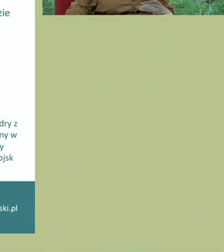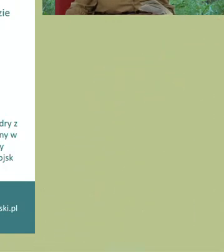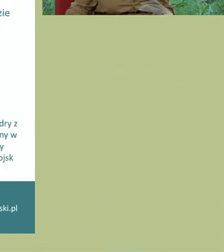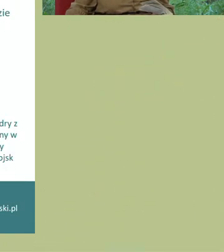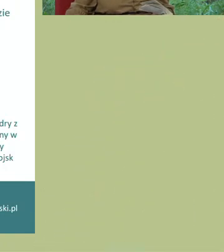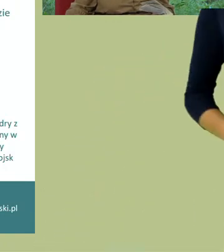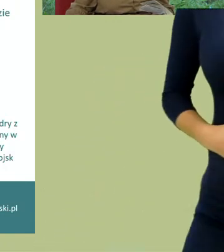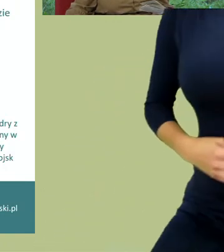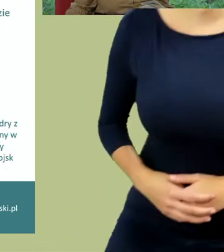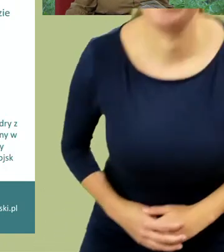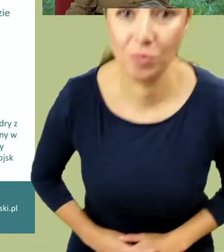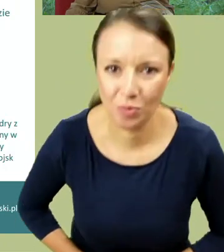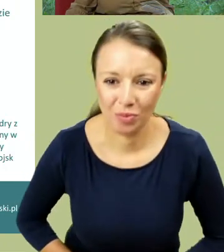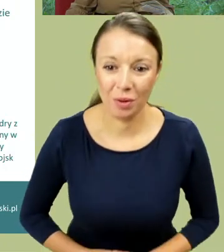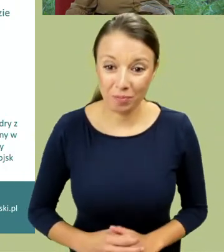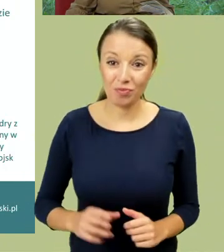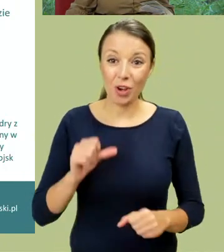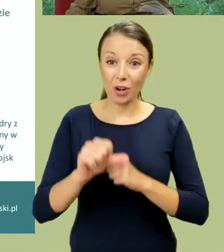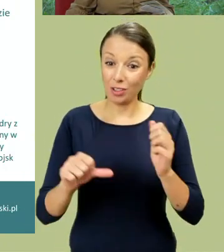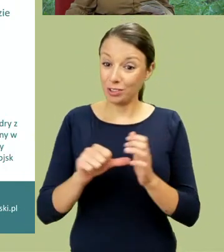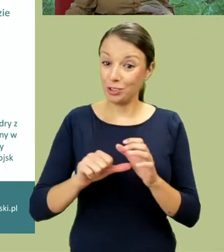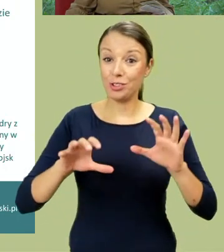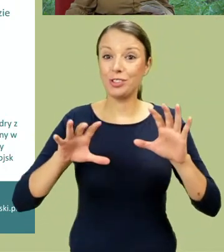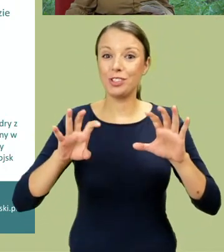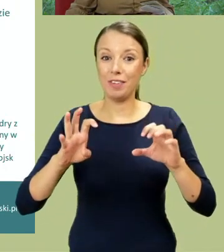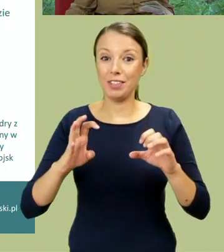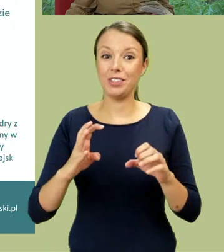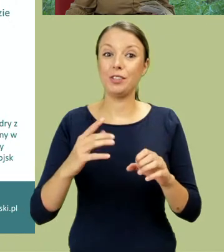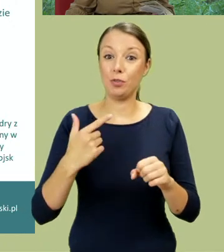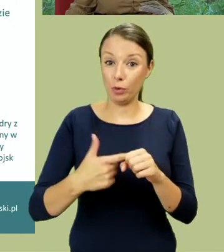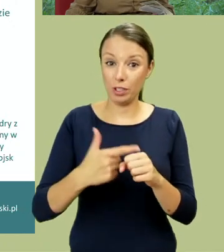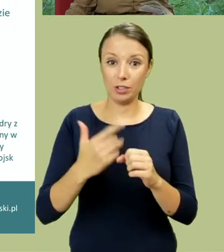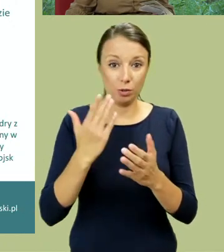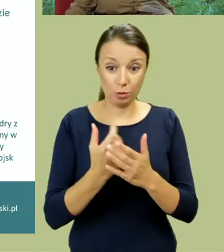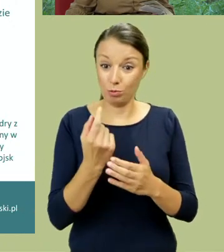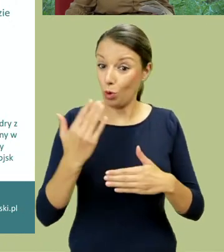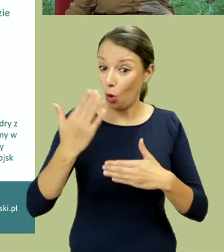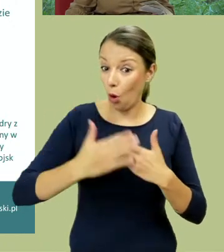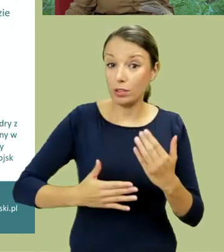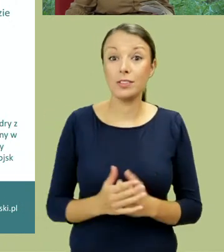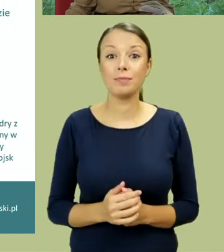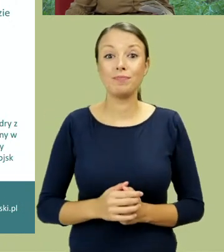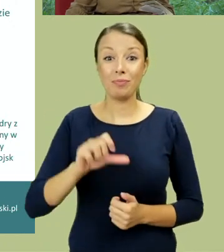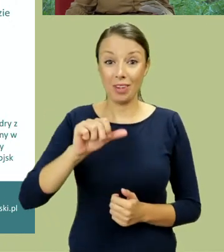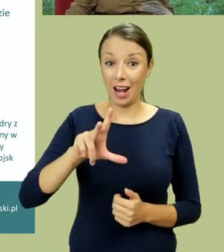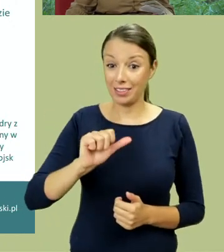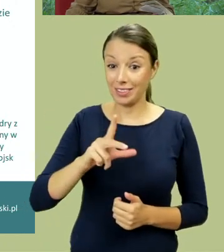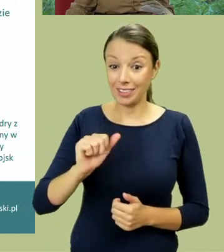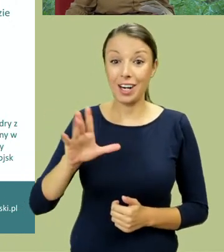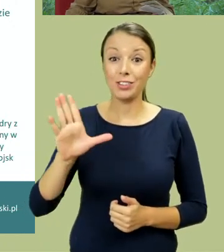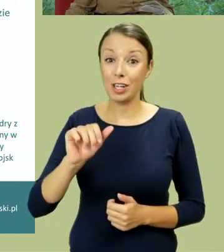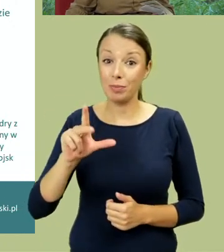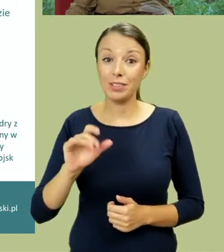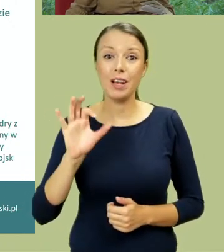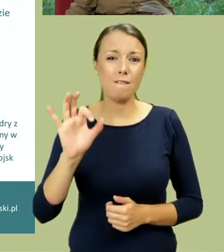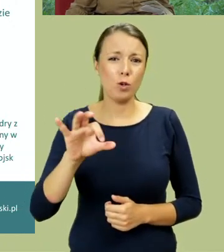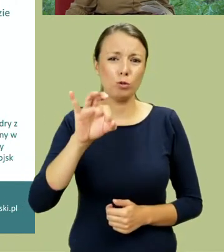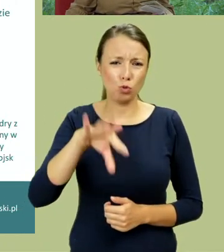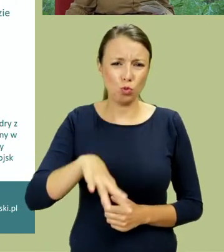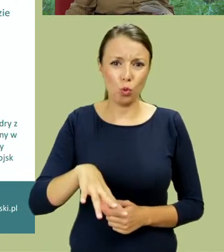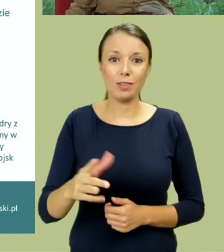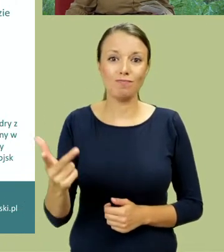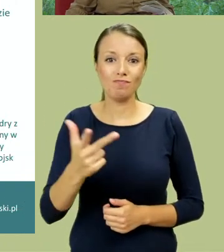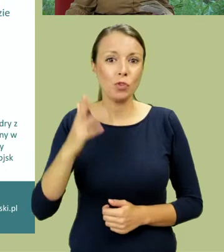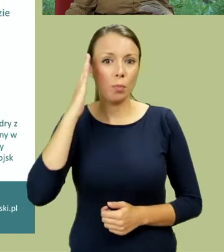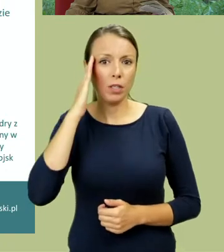1920 zbliża się ku końcowi. Aleksandra Szczerbińska z córeczkami mieszka już nie na Pradze, ale